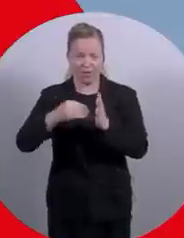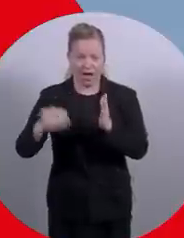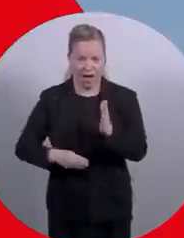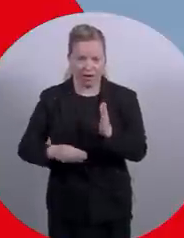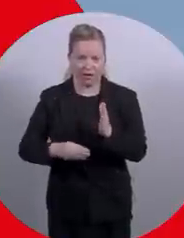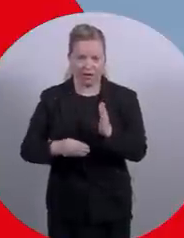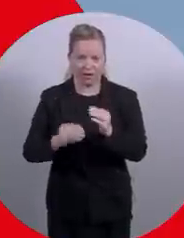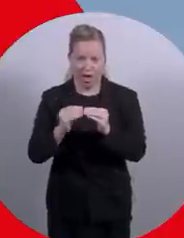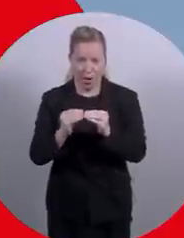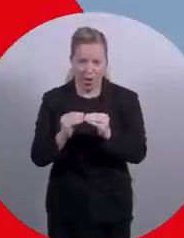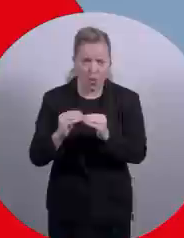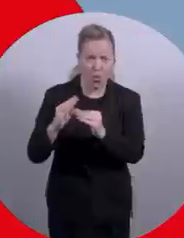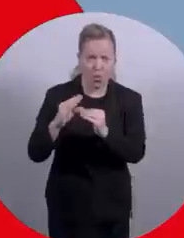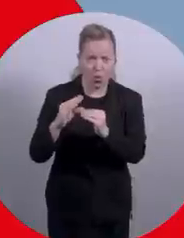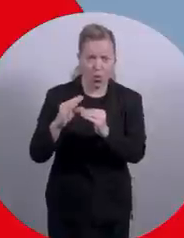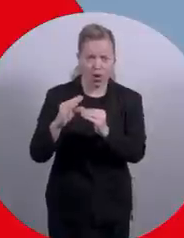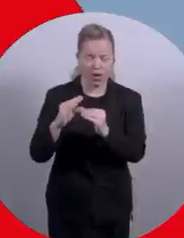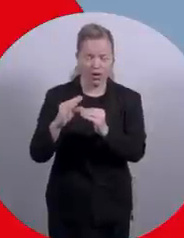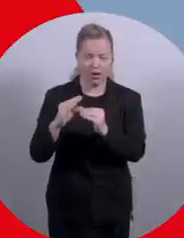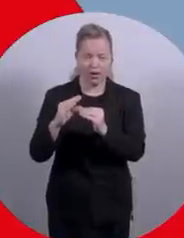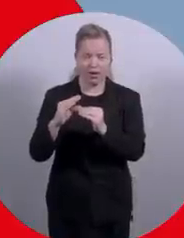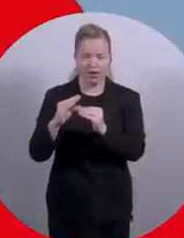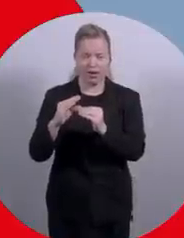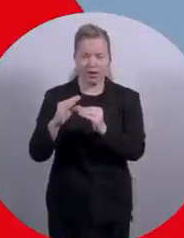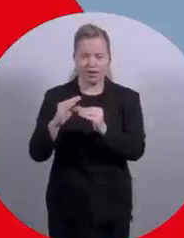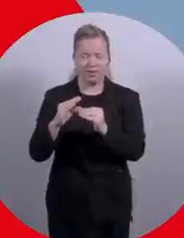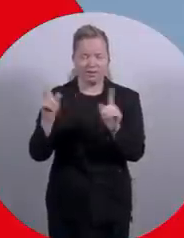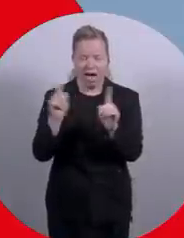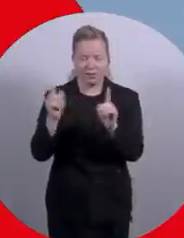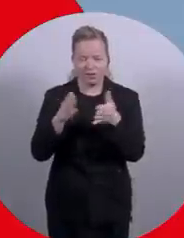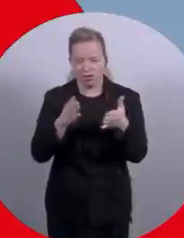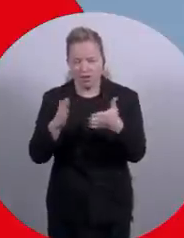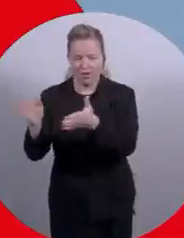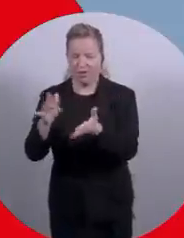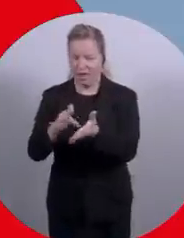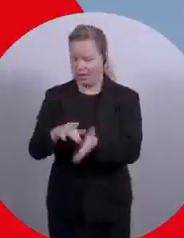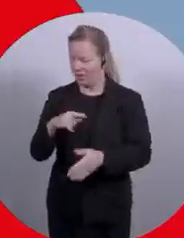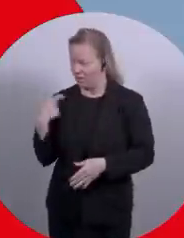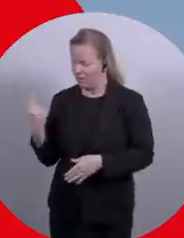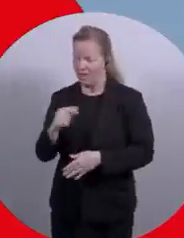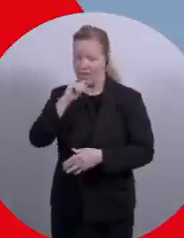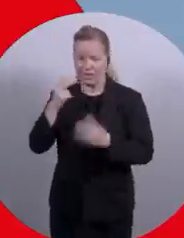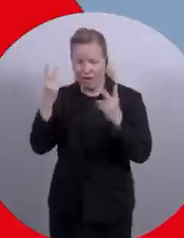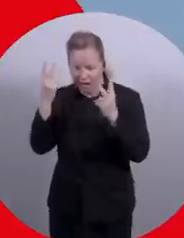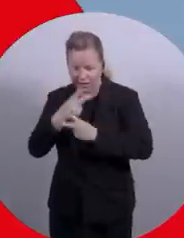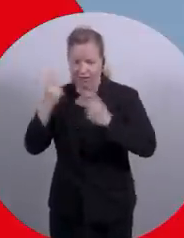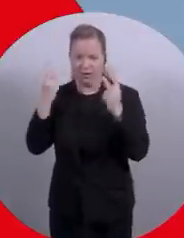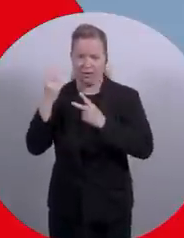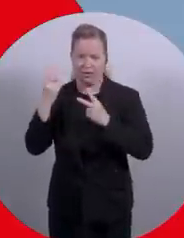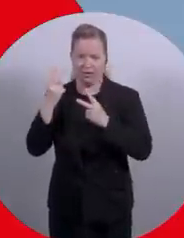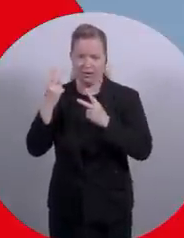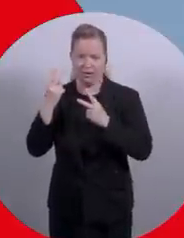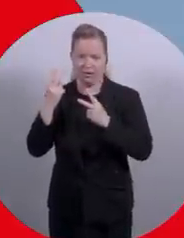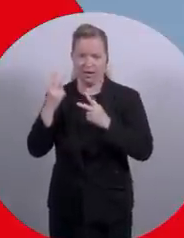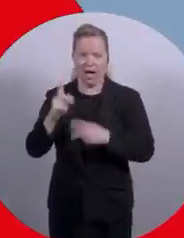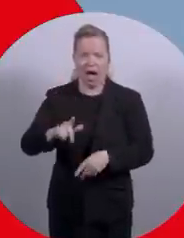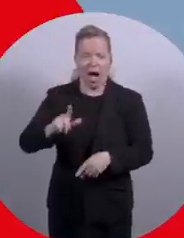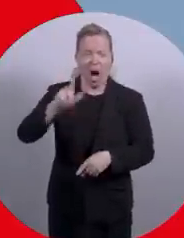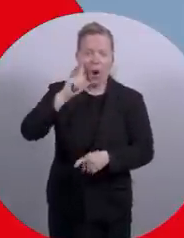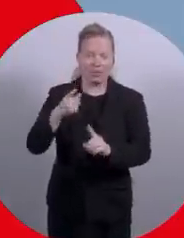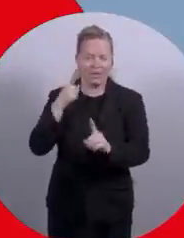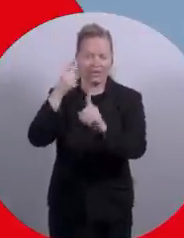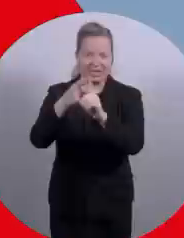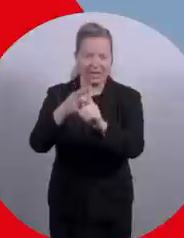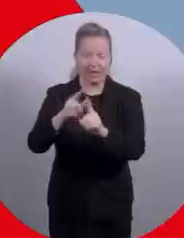scheitern dass wir uns nicht einig werden das oberste Ziel muss durch sein nicht wie sondern das